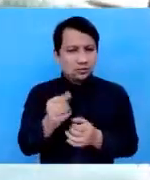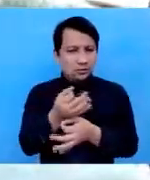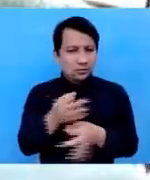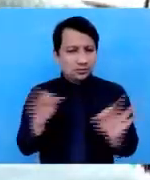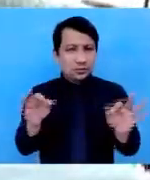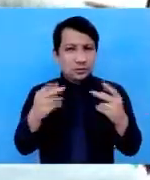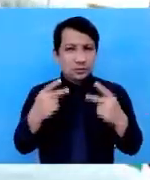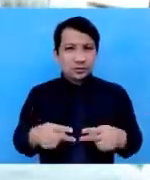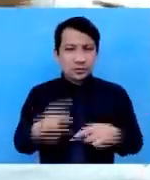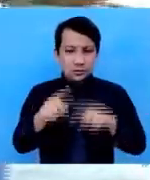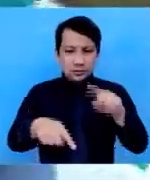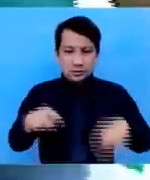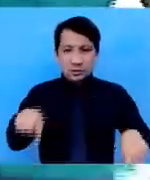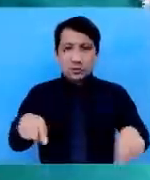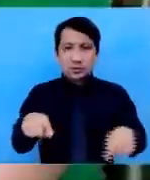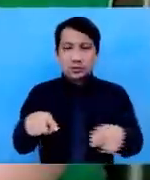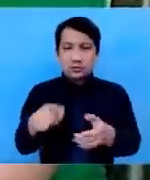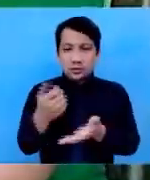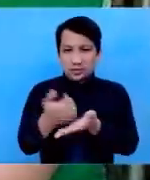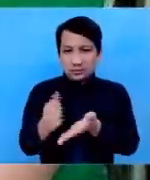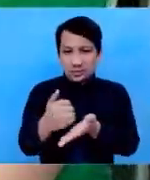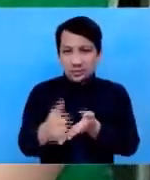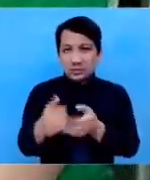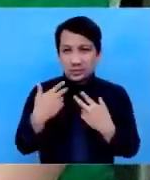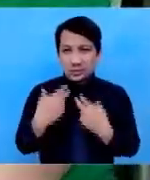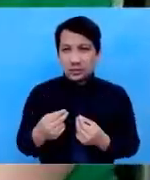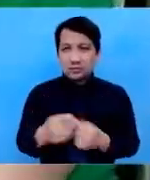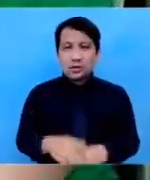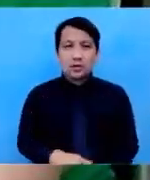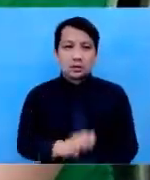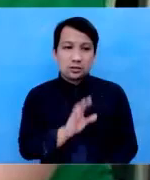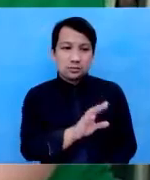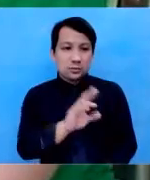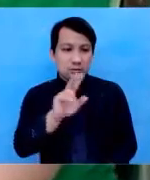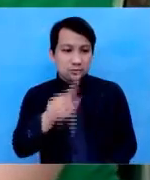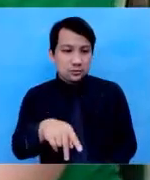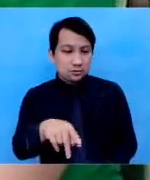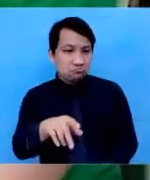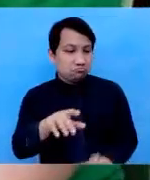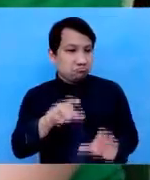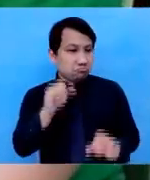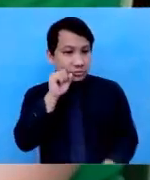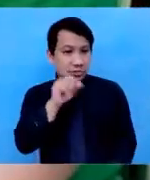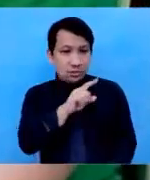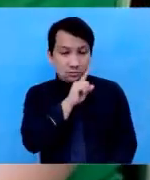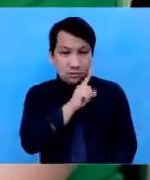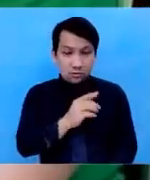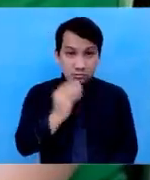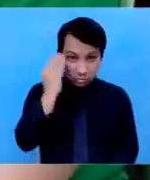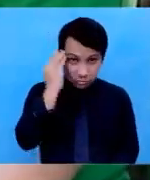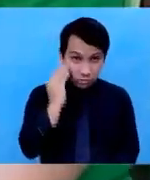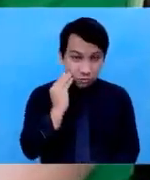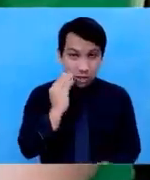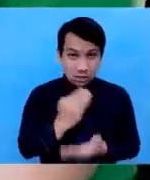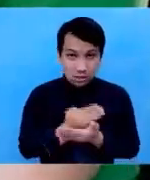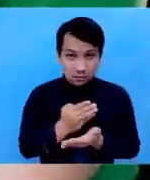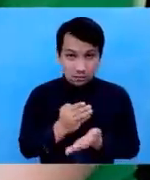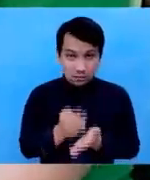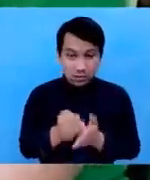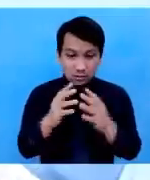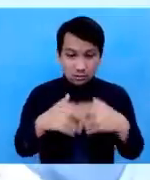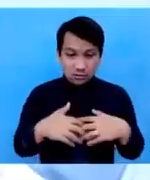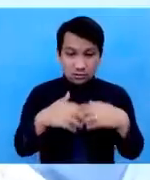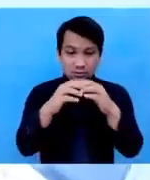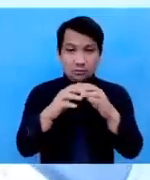pang gastusing pangkalusugan. Aminado naman si VP Sara na hindi sapat ang budget ng DepEd sa pagpapatayo ng mga